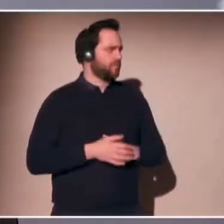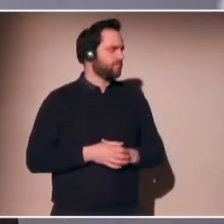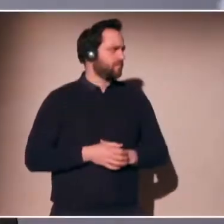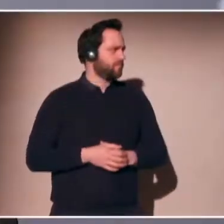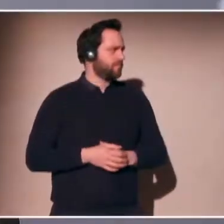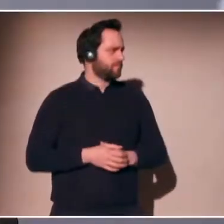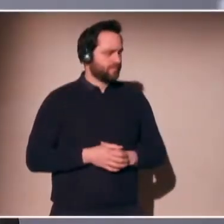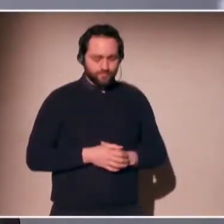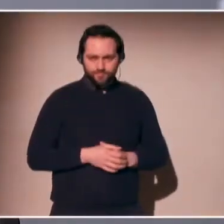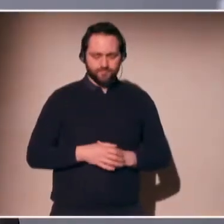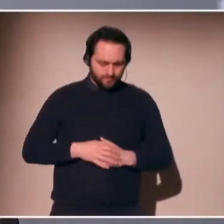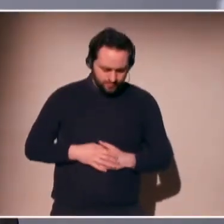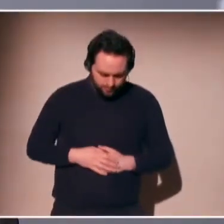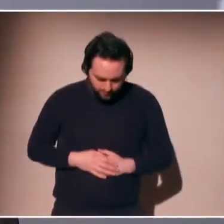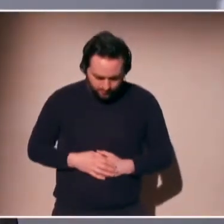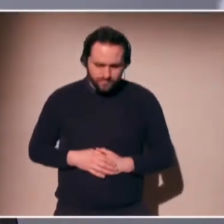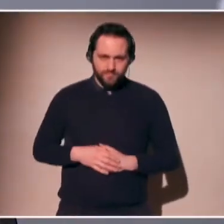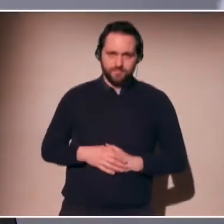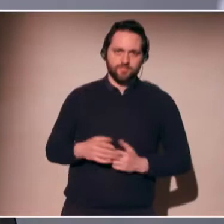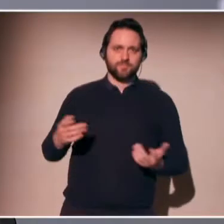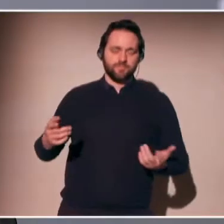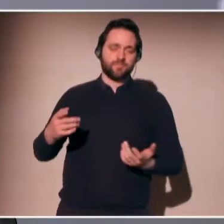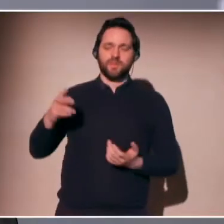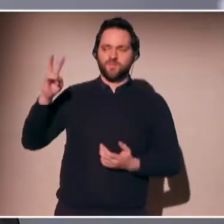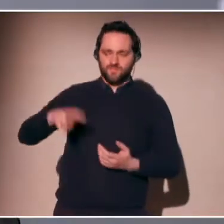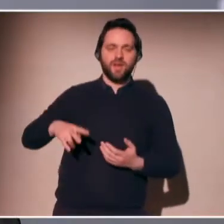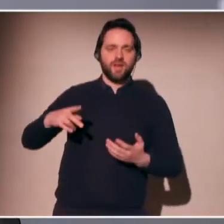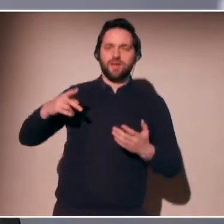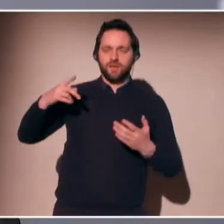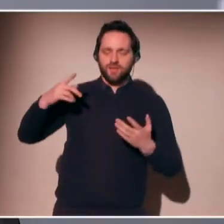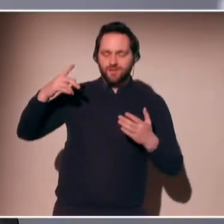Alors, pour commencer, comment est-ce que vous savez que les choses se sont mal passées